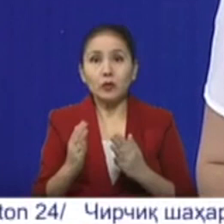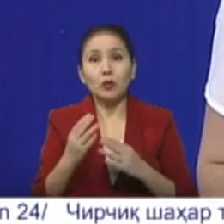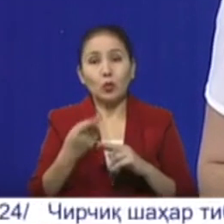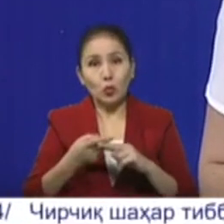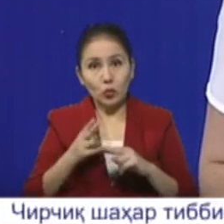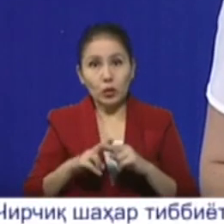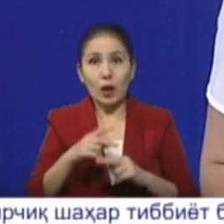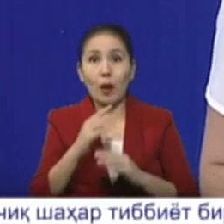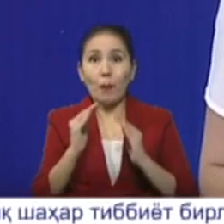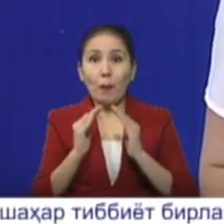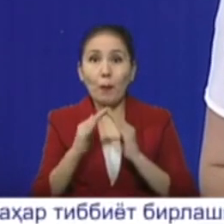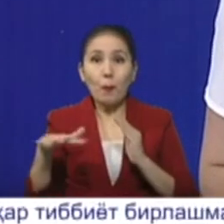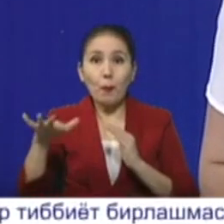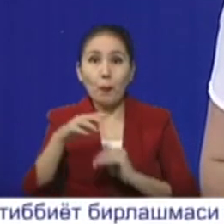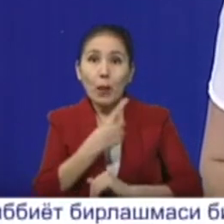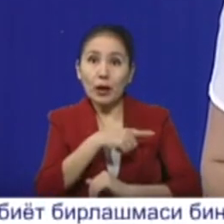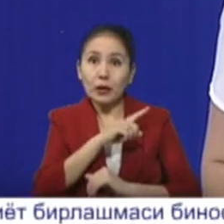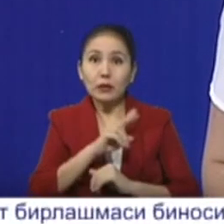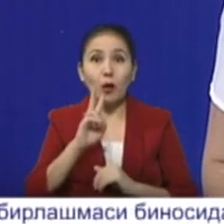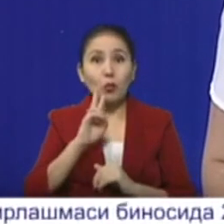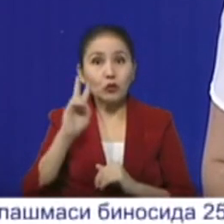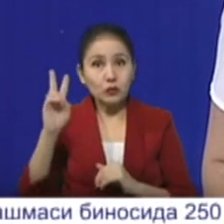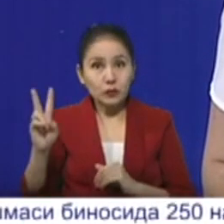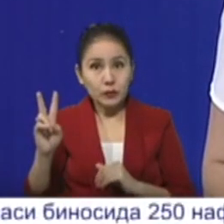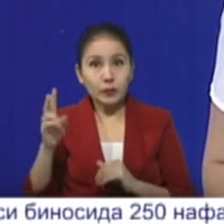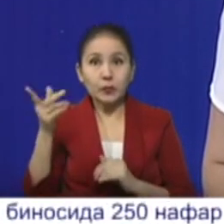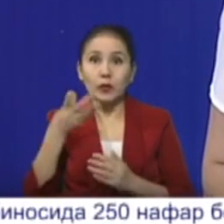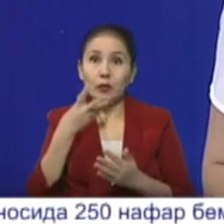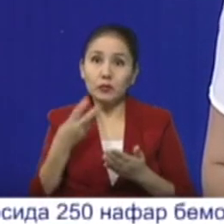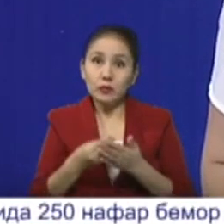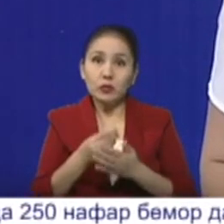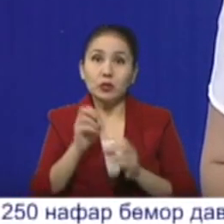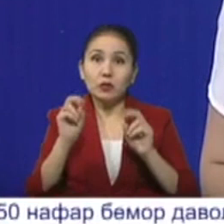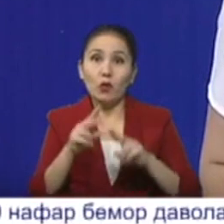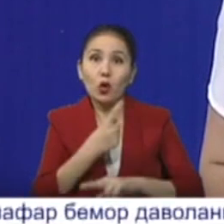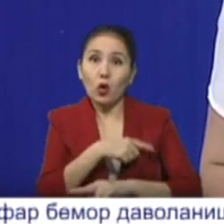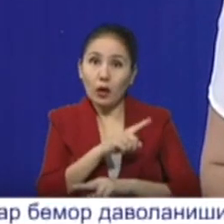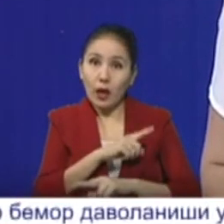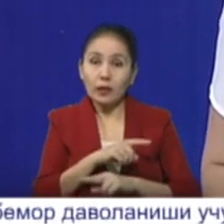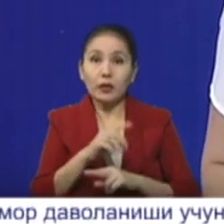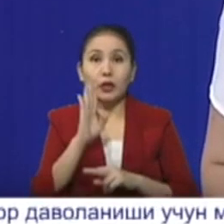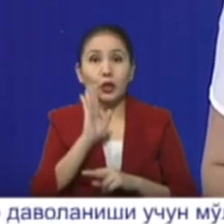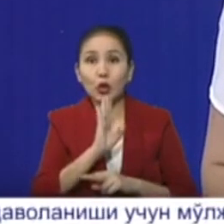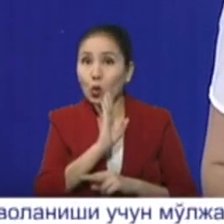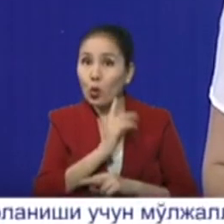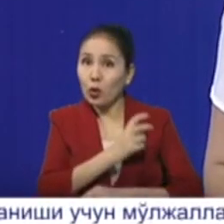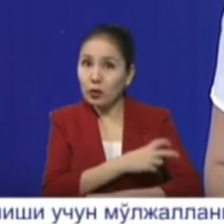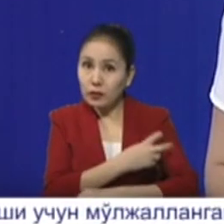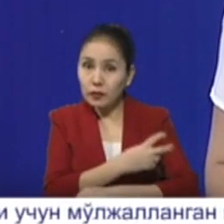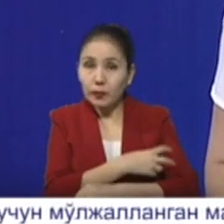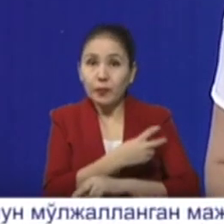o'sha poliklinikalarga murojaat etsalar, poliklinika umumiy amaliyot shifokorlari hamda ginekologlari o'z